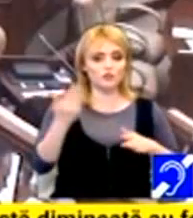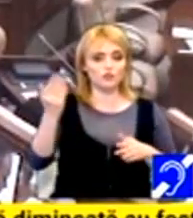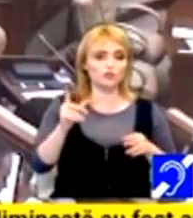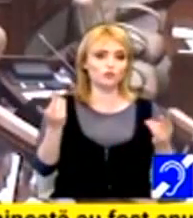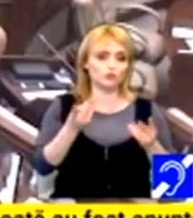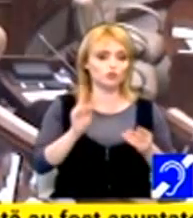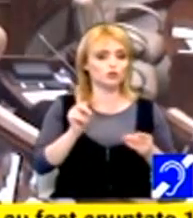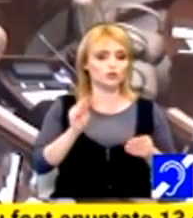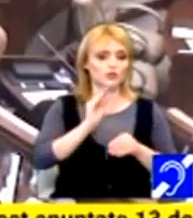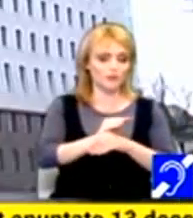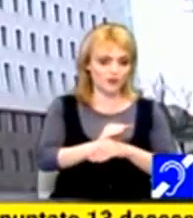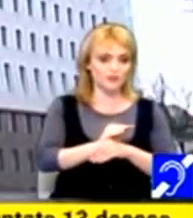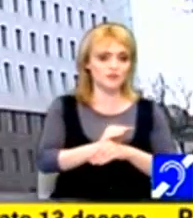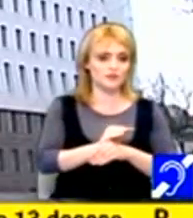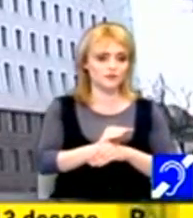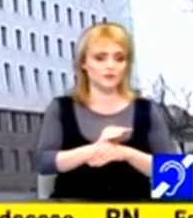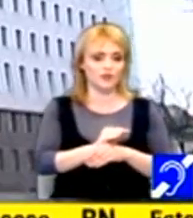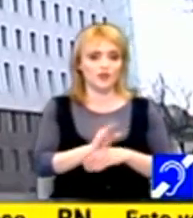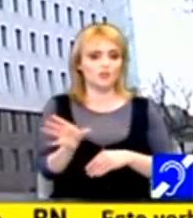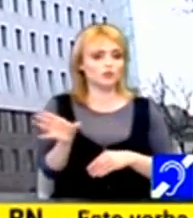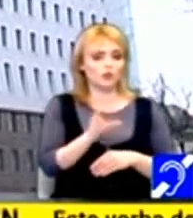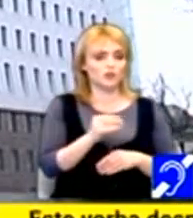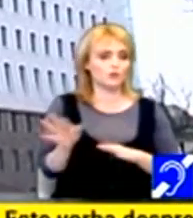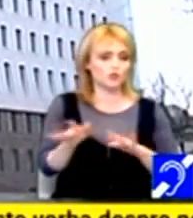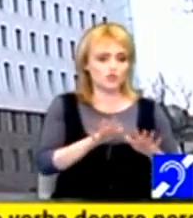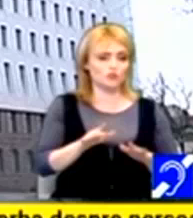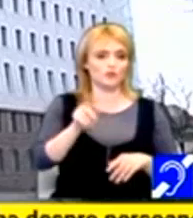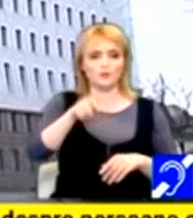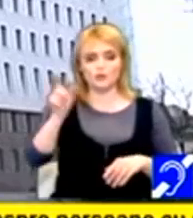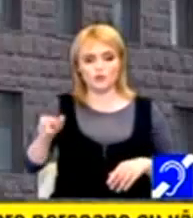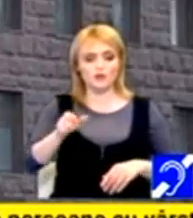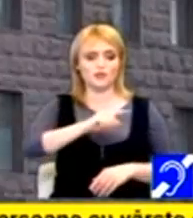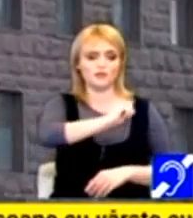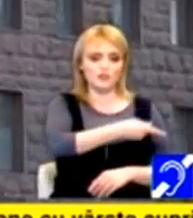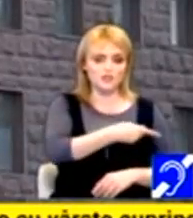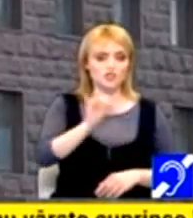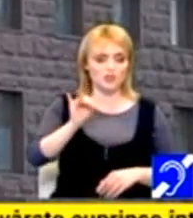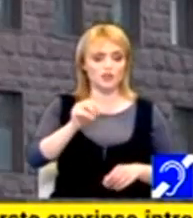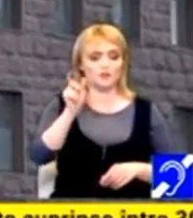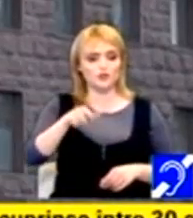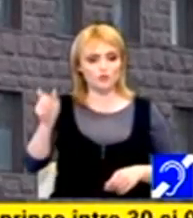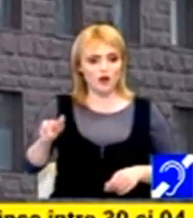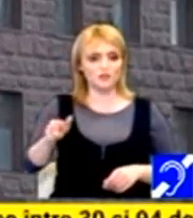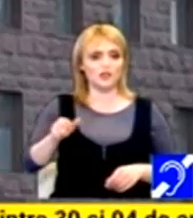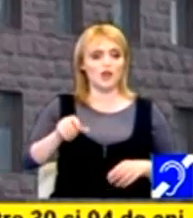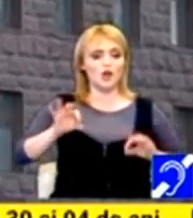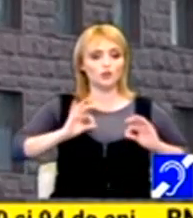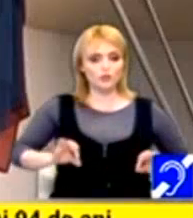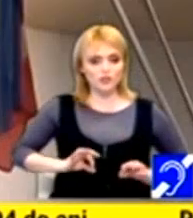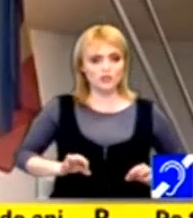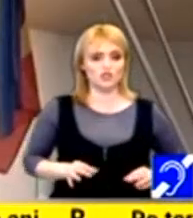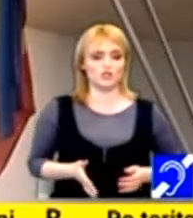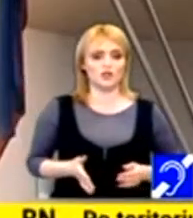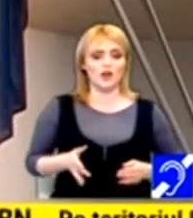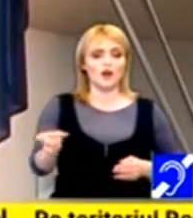procedurile care pot susține atât agenții economici cât și persoanele fizice în cazul în care se produce situația de forță majoră în Republica